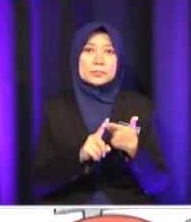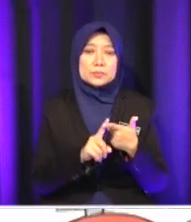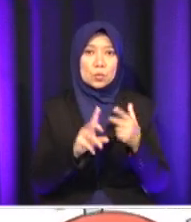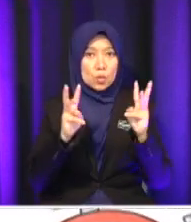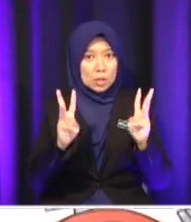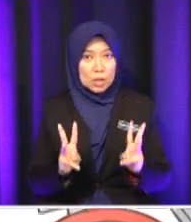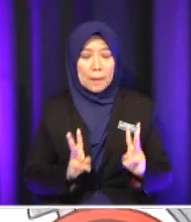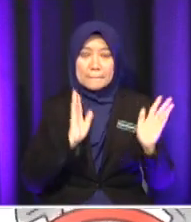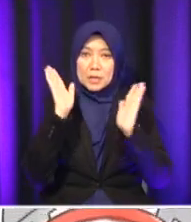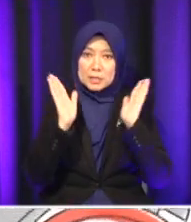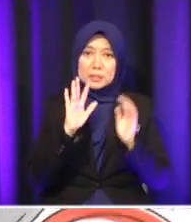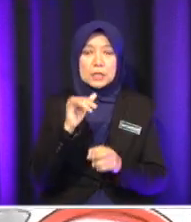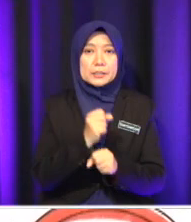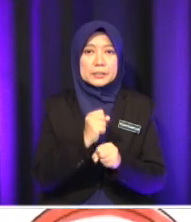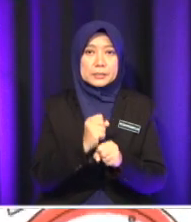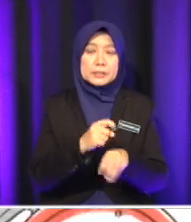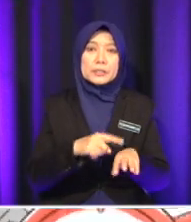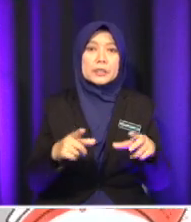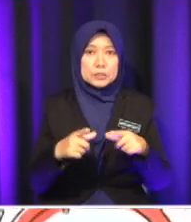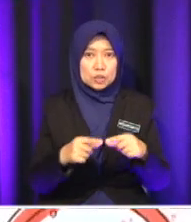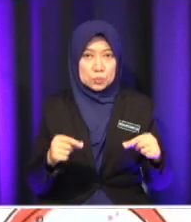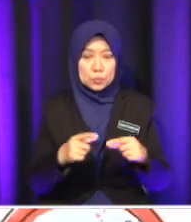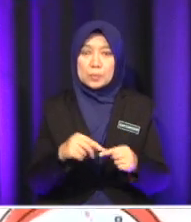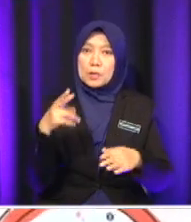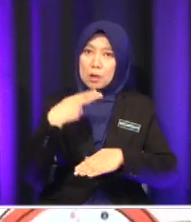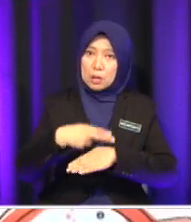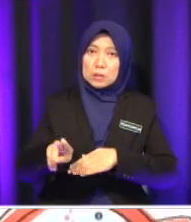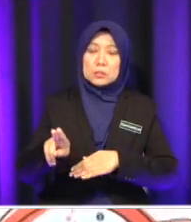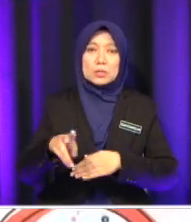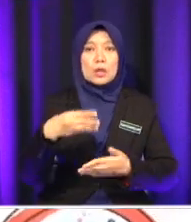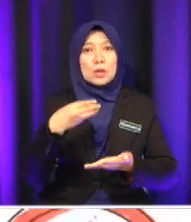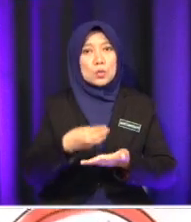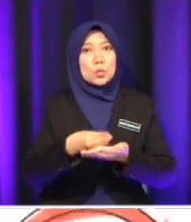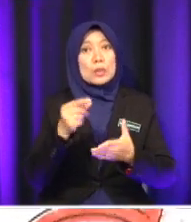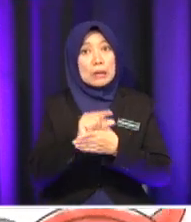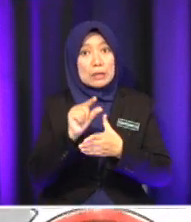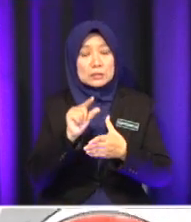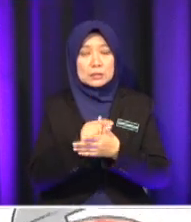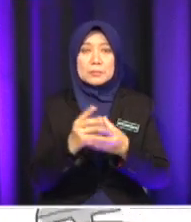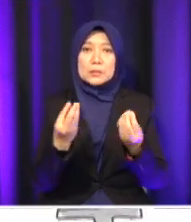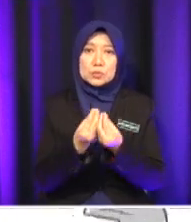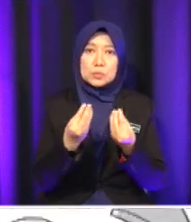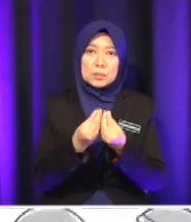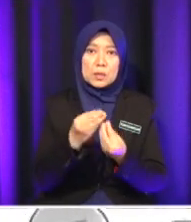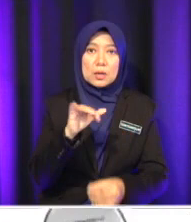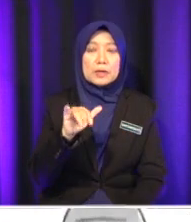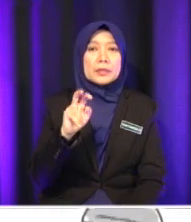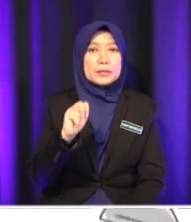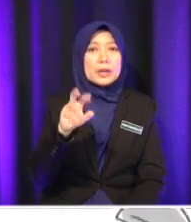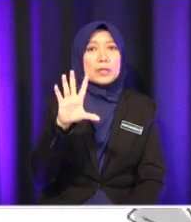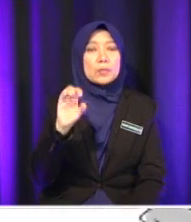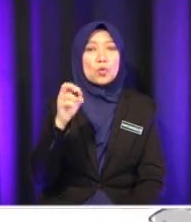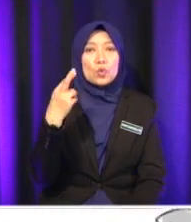Malaysia yang bekerja di jepun menghanta pulang pendapatannya berjumlah Yen Rp50.000